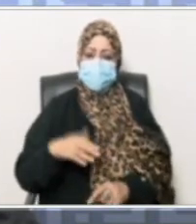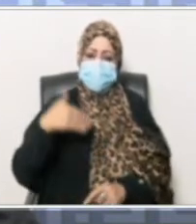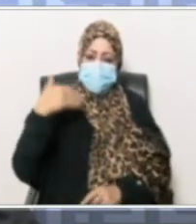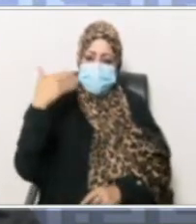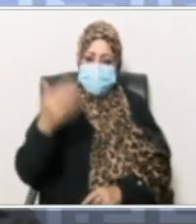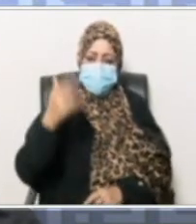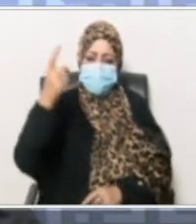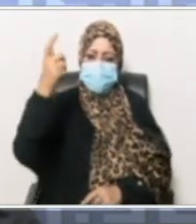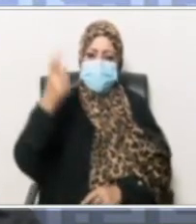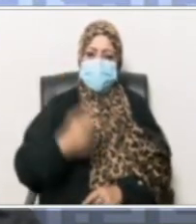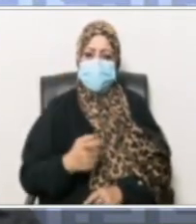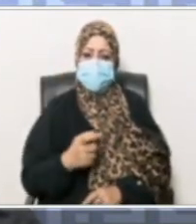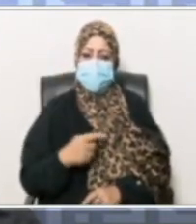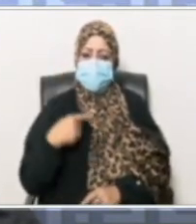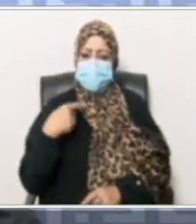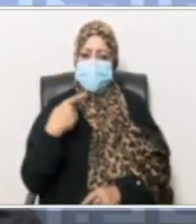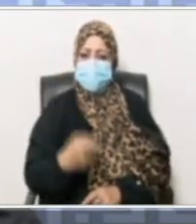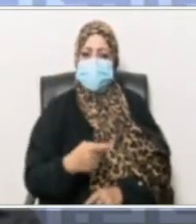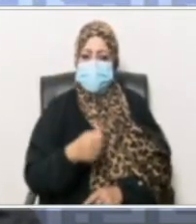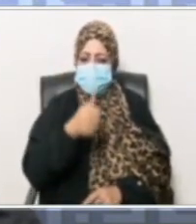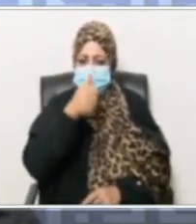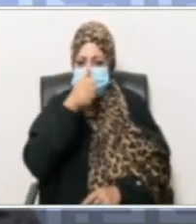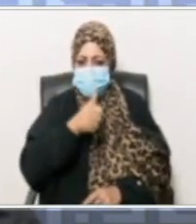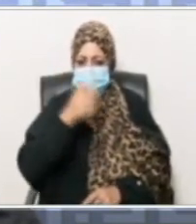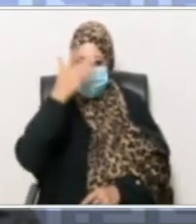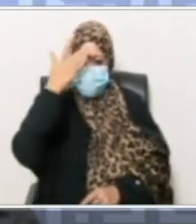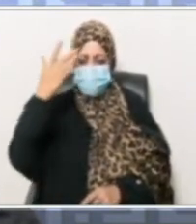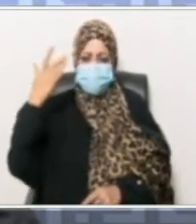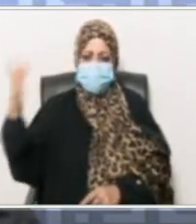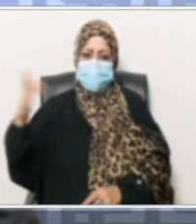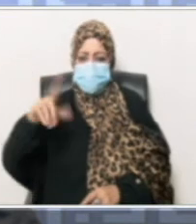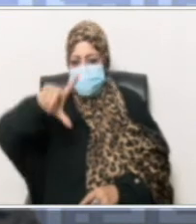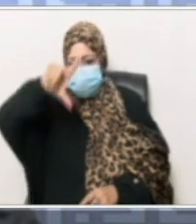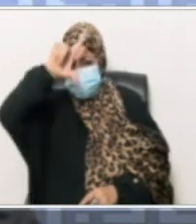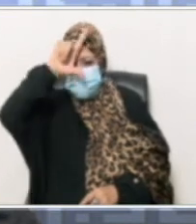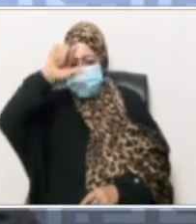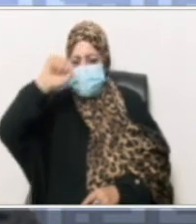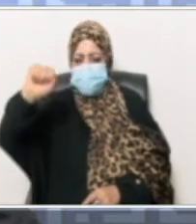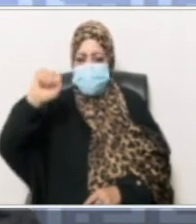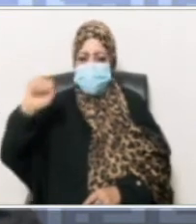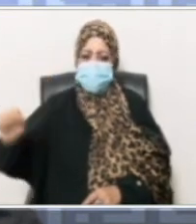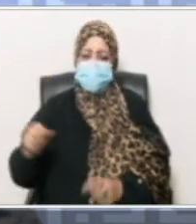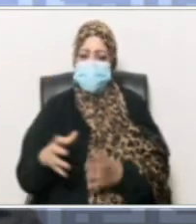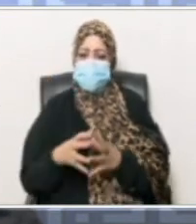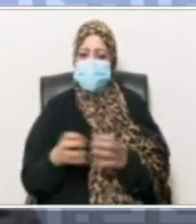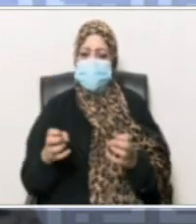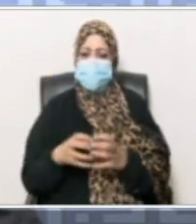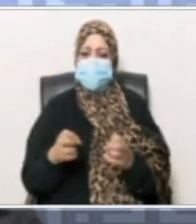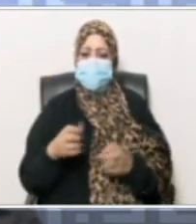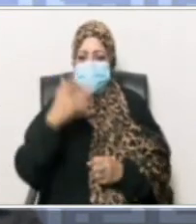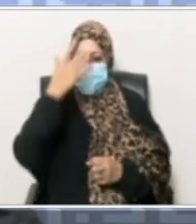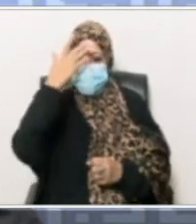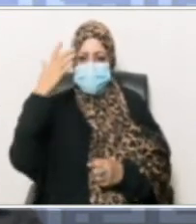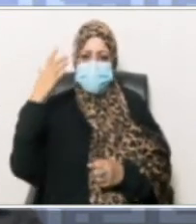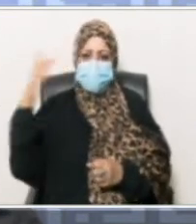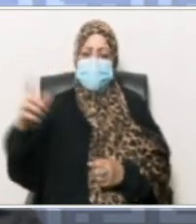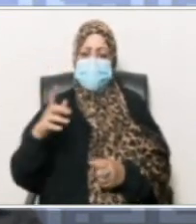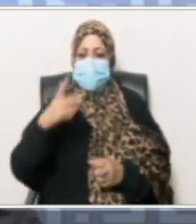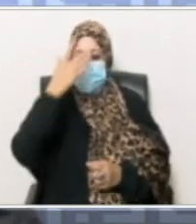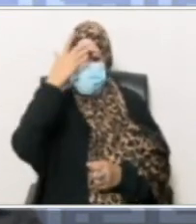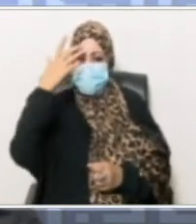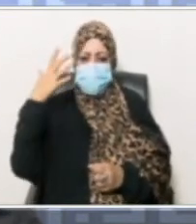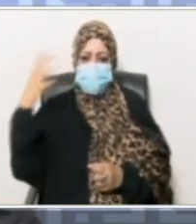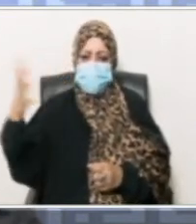الأمر. وقال أهل التفسير وأهل العلم: أولو الأمر هم العلماء، ومن قال بأنهم